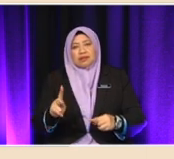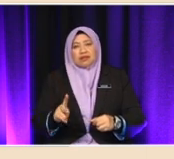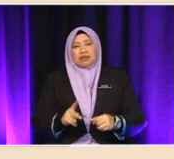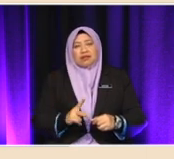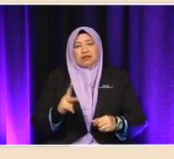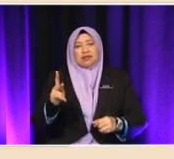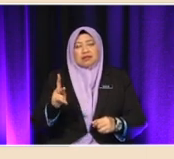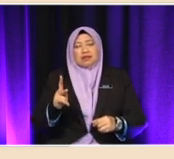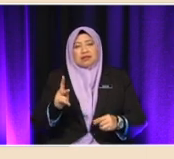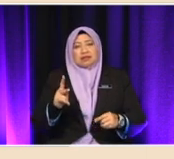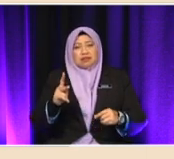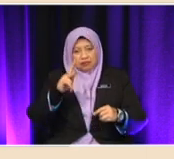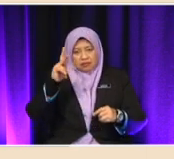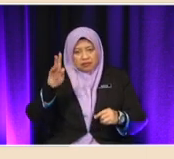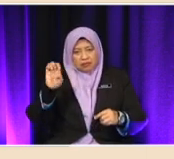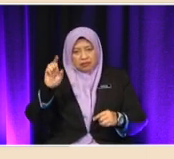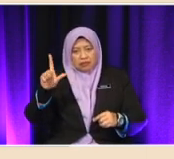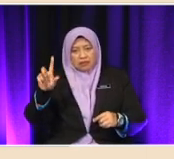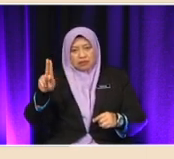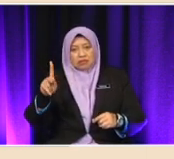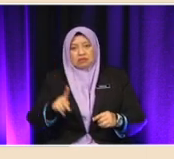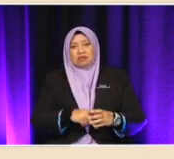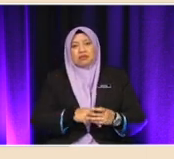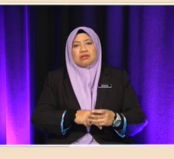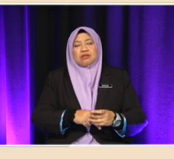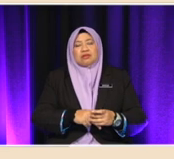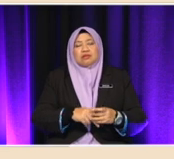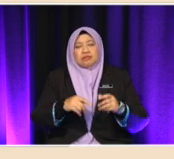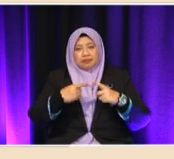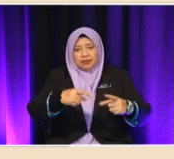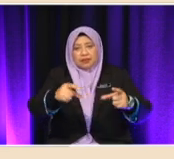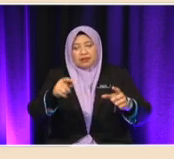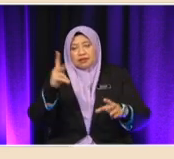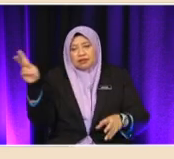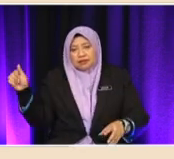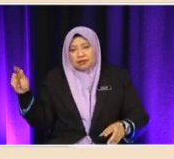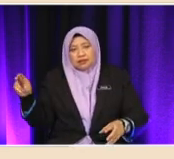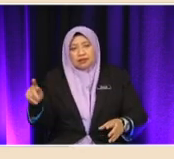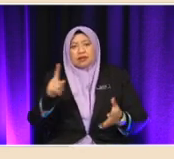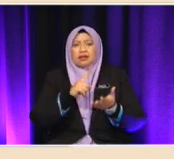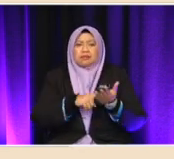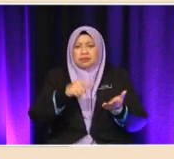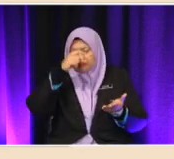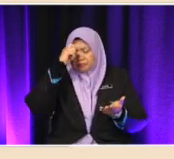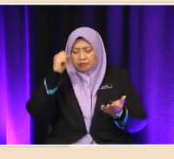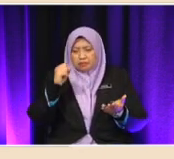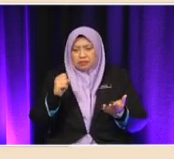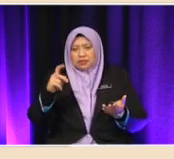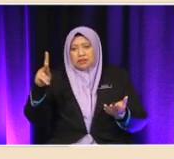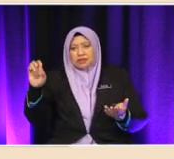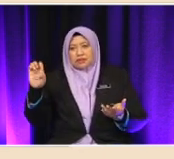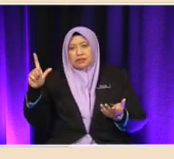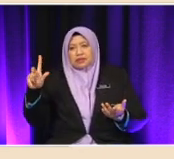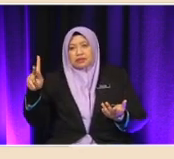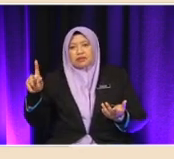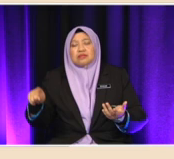kalau kita lihat bergerak ke kanan pakai apa sebab penawaran bergerak ke kanan sama ada disebabkan